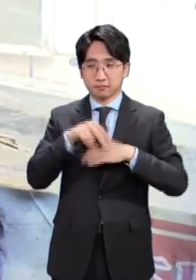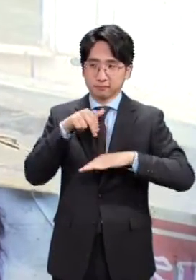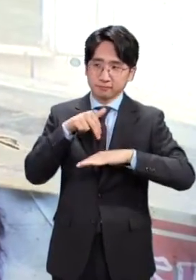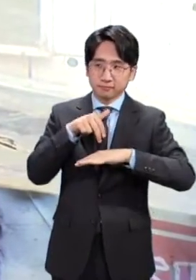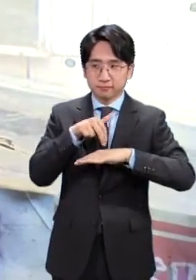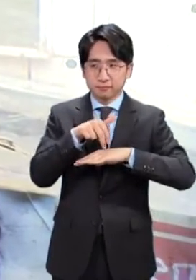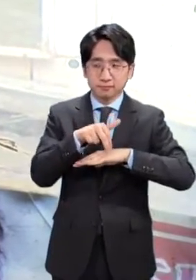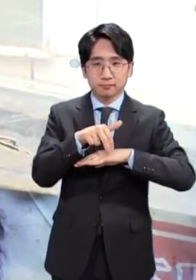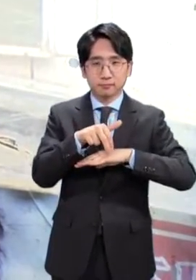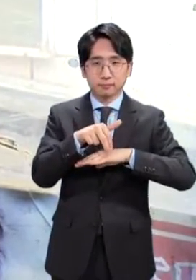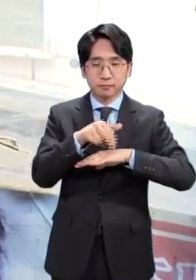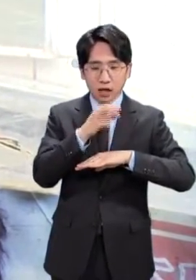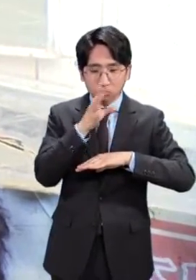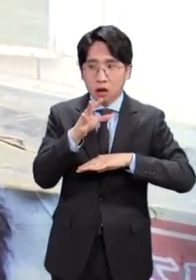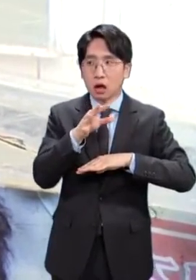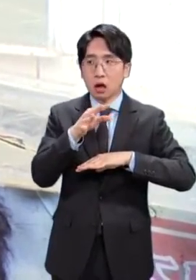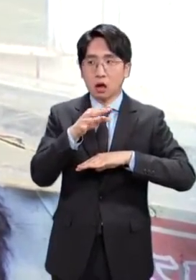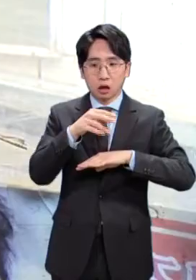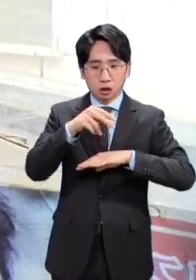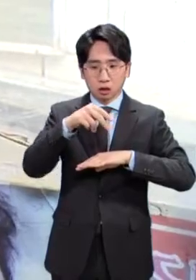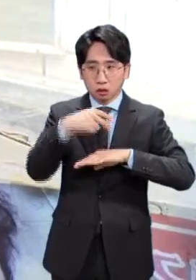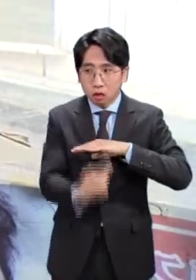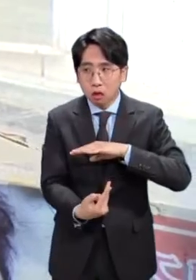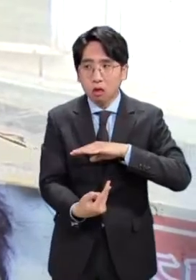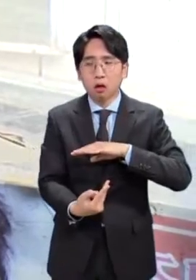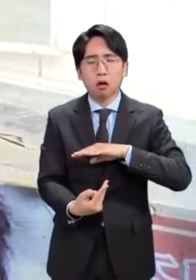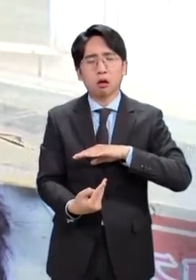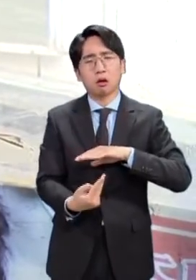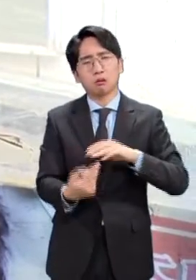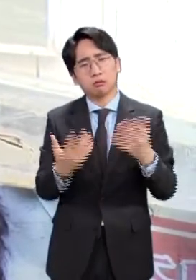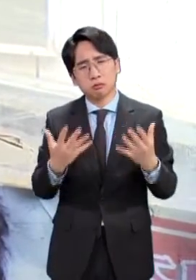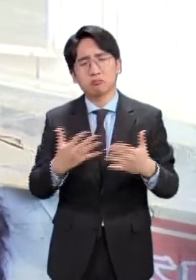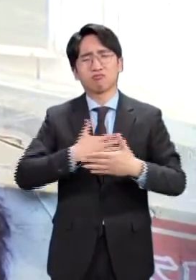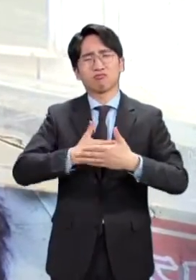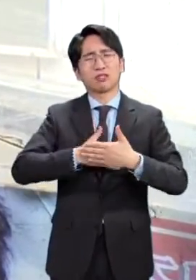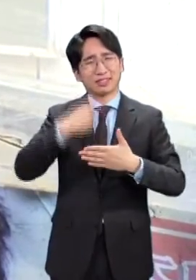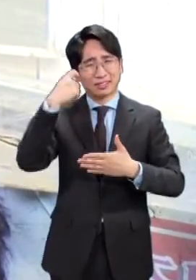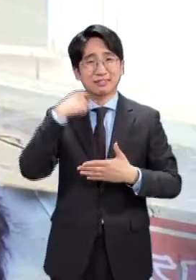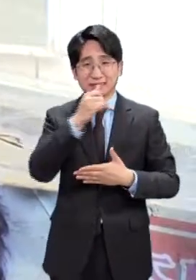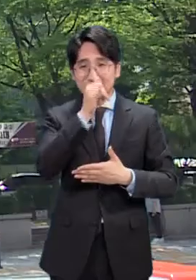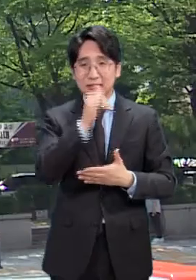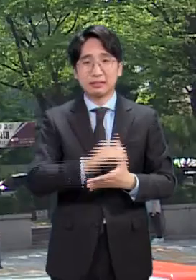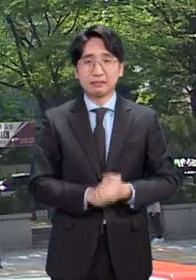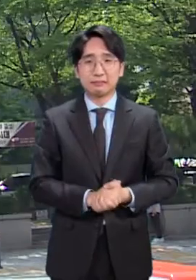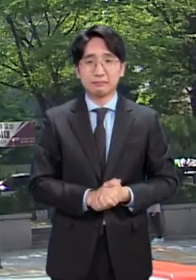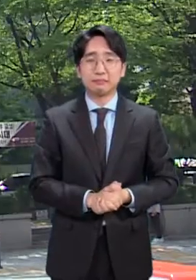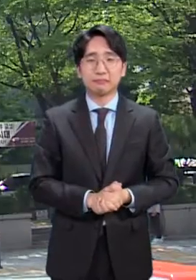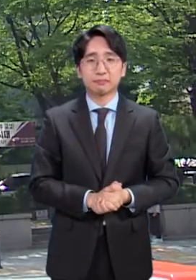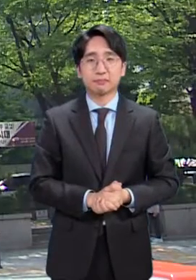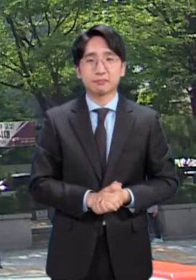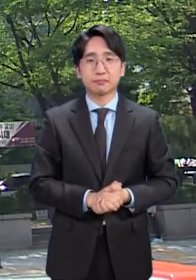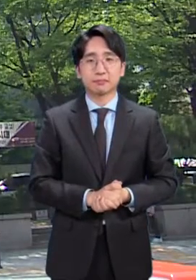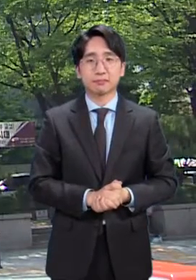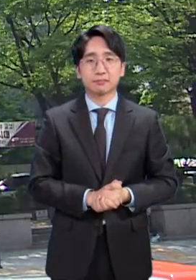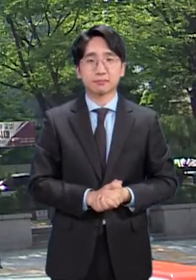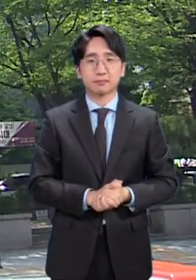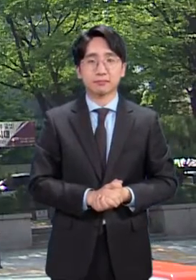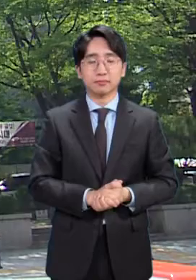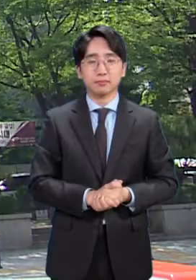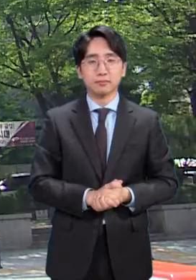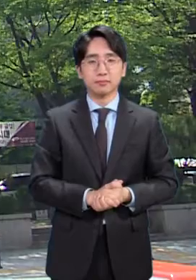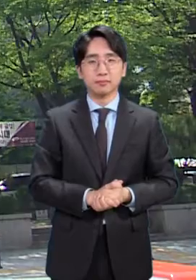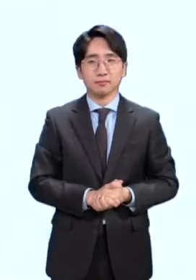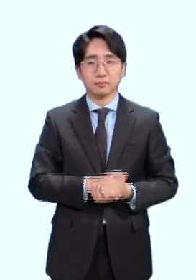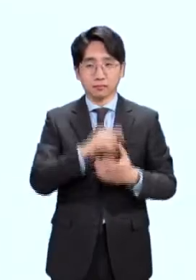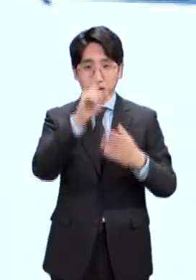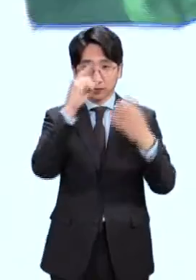생기면은 많이 더 놀라지 않을까 싶어요. 불안하겠죠. 그런 부분들이. 구청 측은 주변